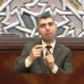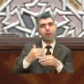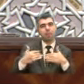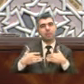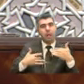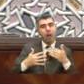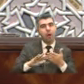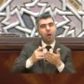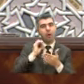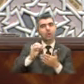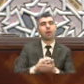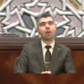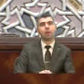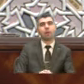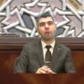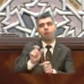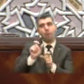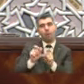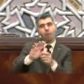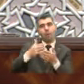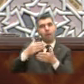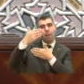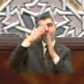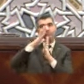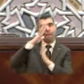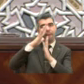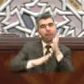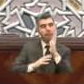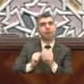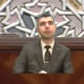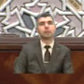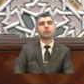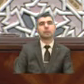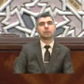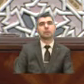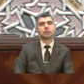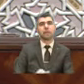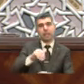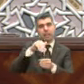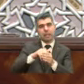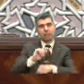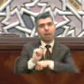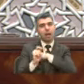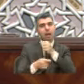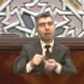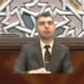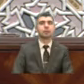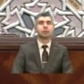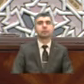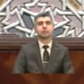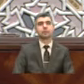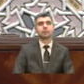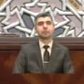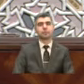المرتقب لتحسين الأوضاع الاجتماعية للفنانين المغاربة للسيدات والسادة النواب المحترمين من الفريق الحركي. تفضلوا السيد النائب.